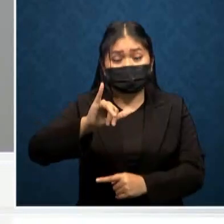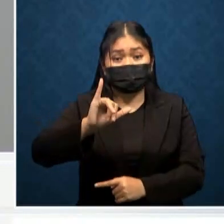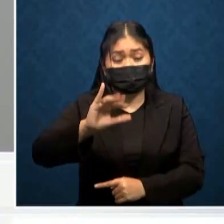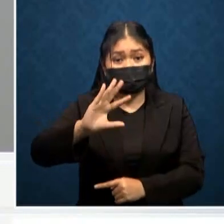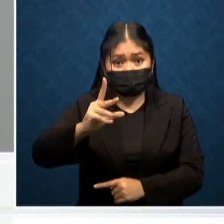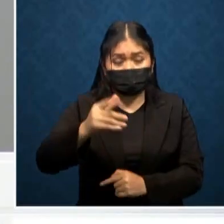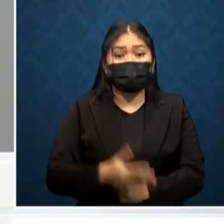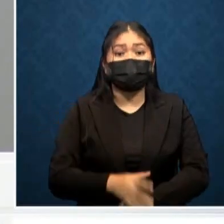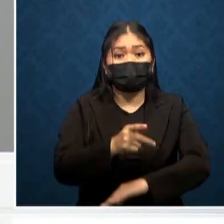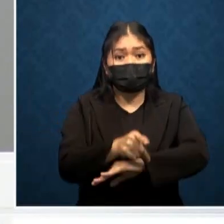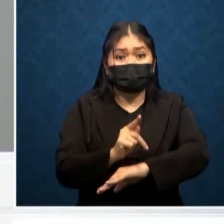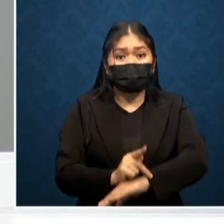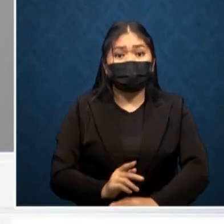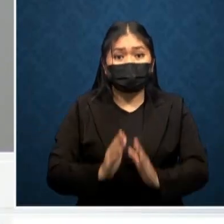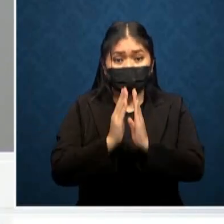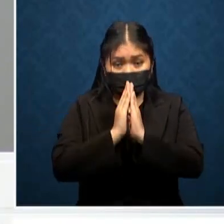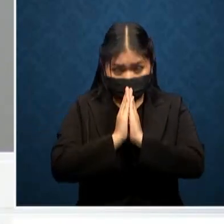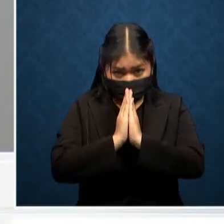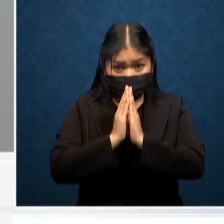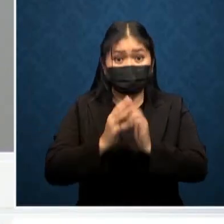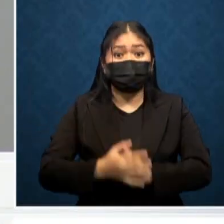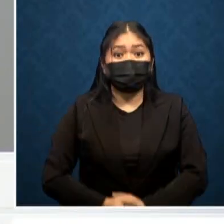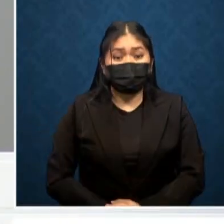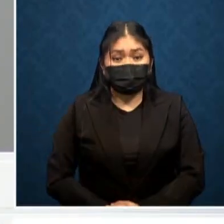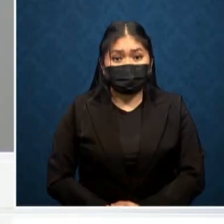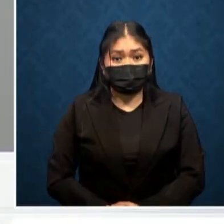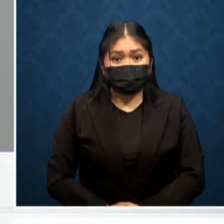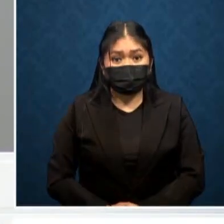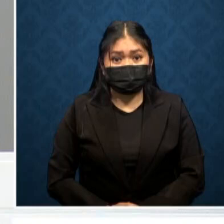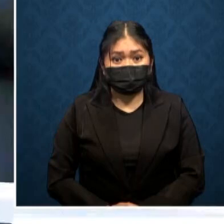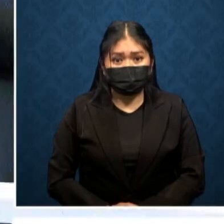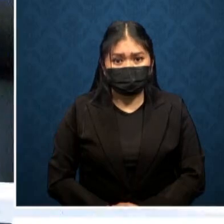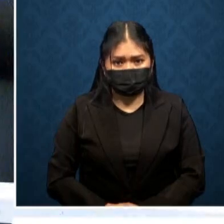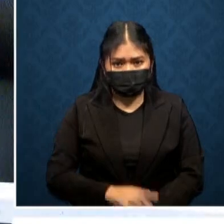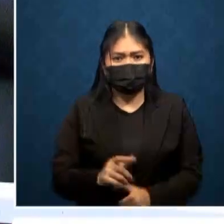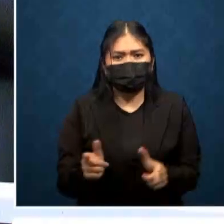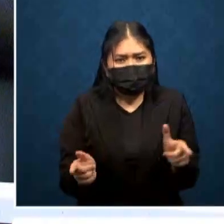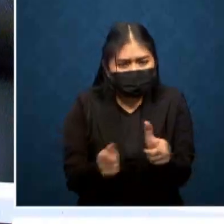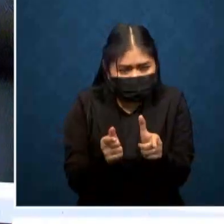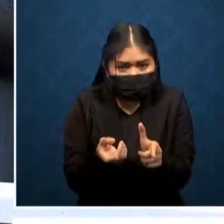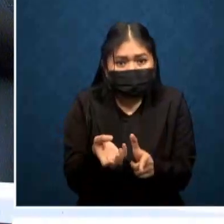เรียนท่านประธานวุฒิสภาที่เคารพครับสั้นๆกันท่านประธานครับ